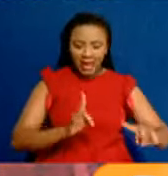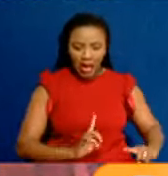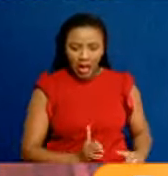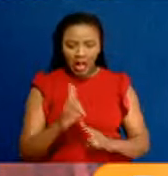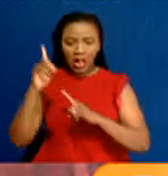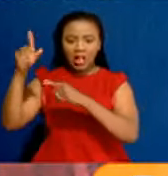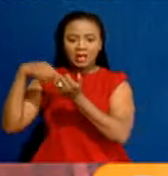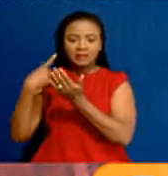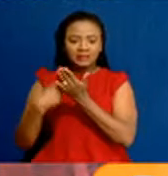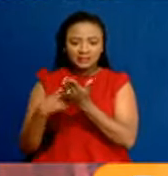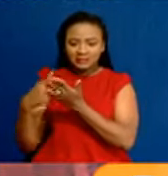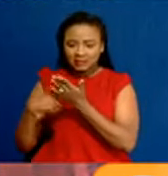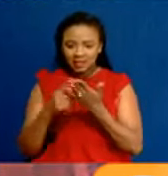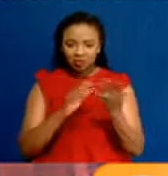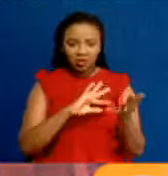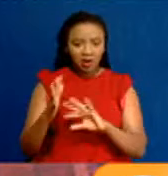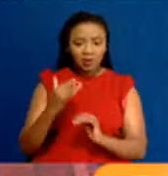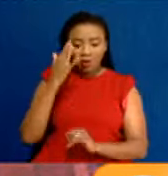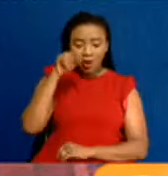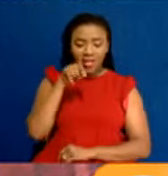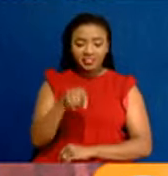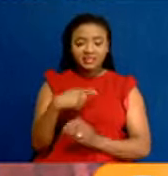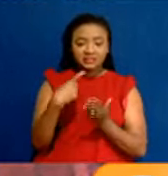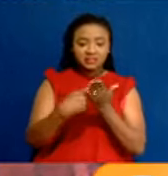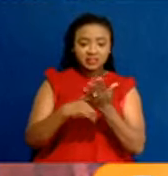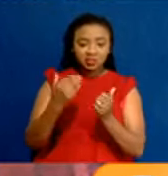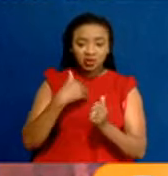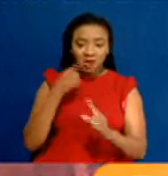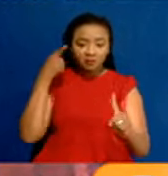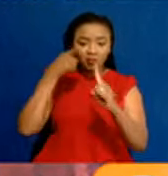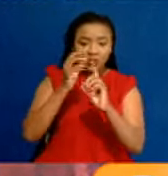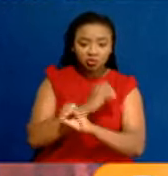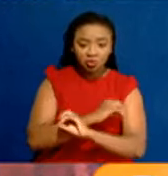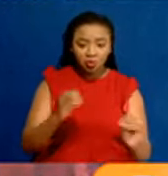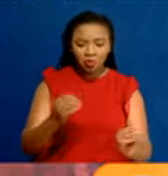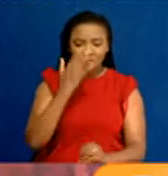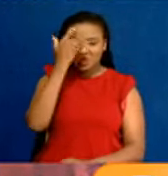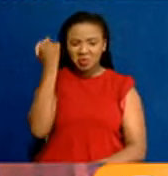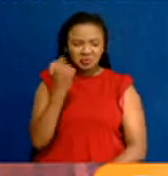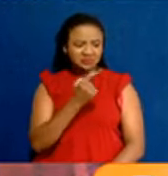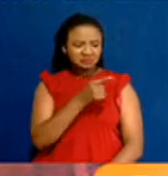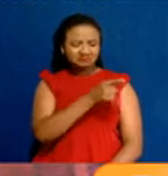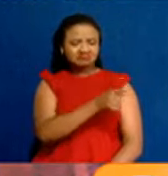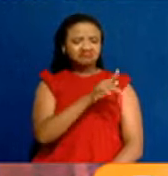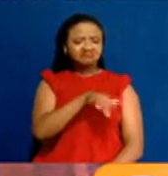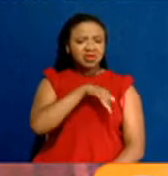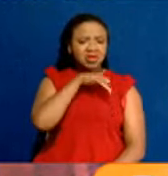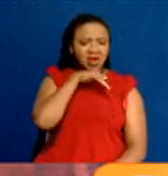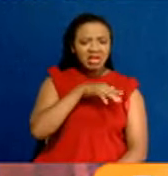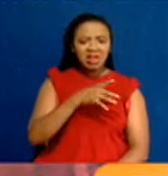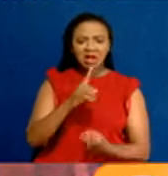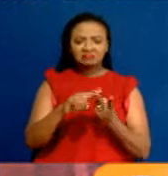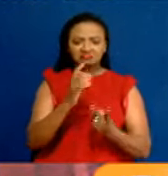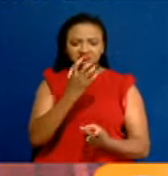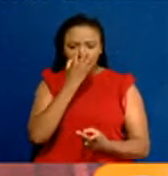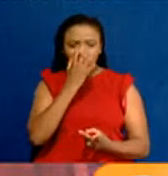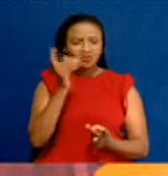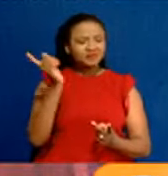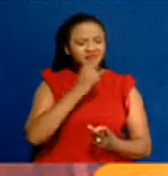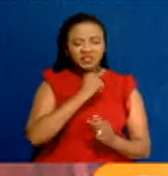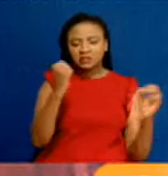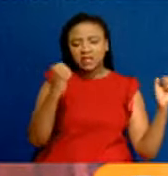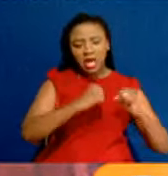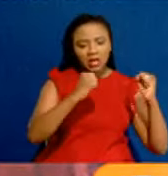Gachagua kwamba mazungumzo yanayoendelea hayana maana kwa kuwa rais William Ruto na Raila Odinga walishafikiana kisiri. Wanachama wa kamati